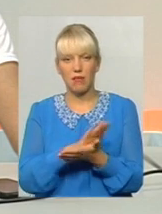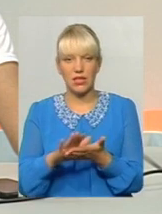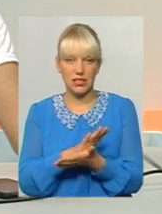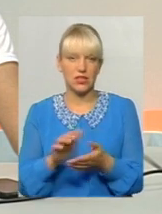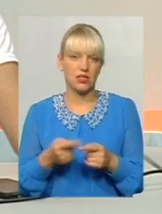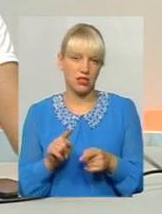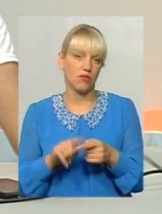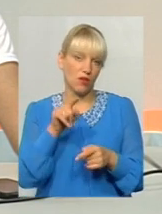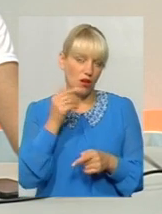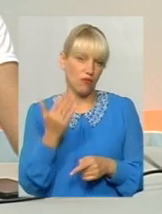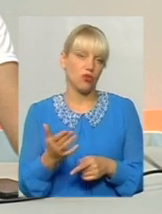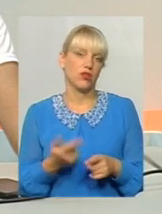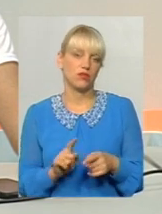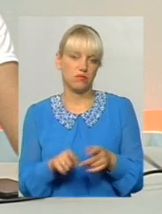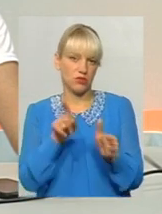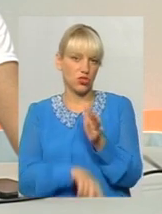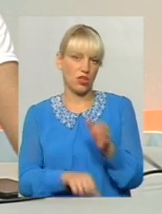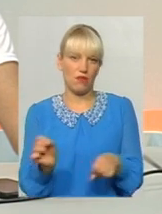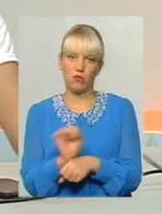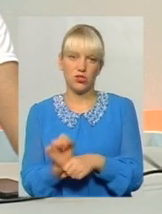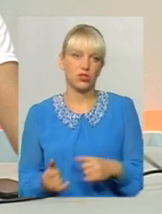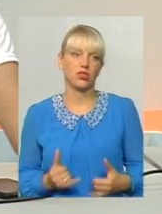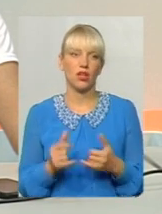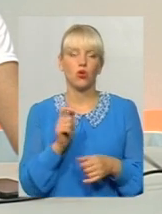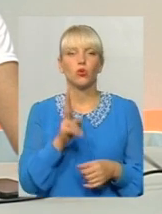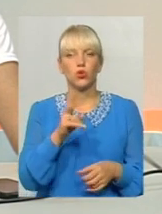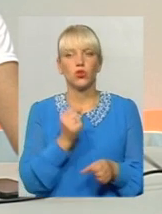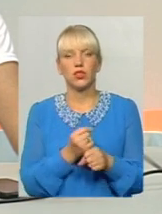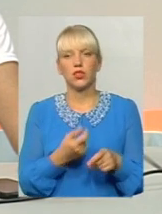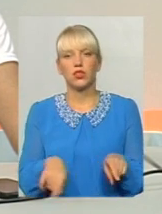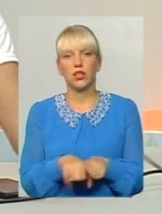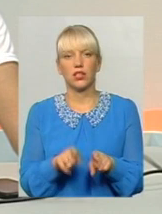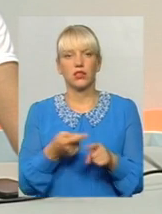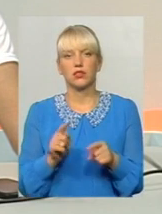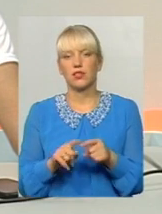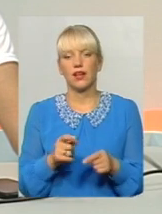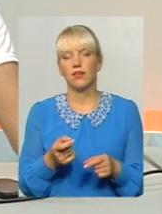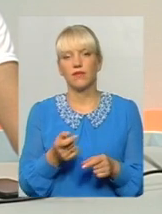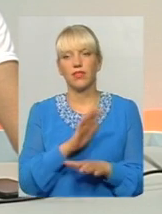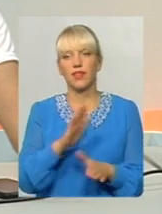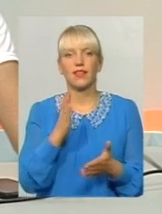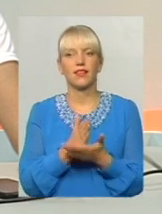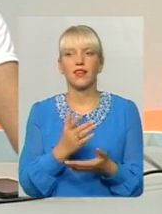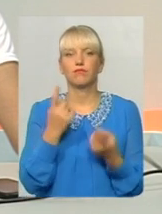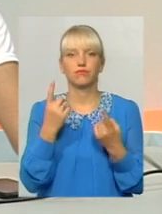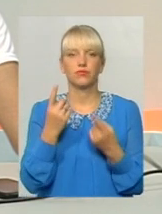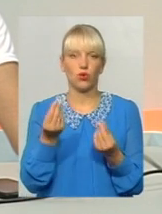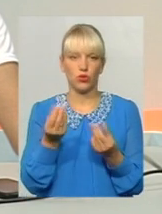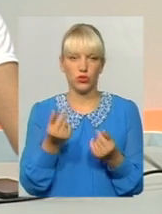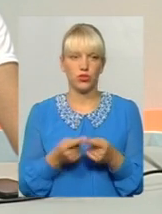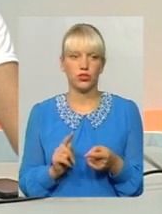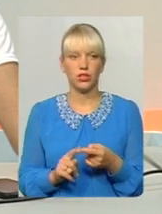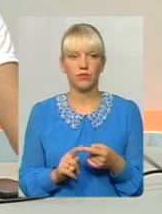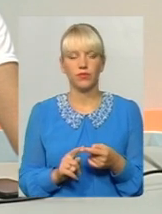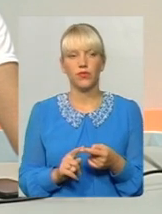автомобілі. Вони є дешеві, і для таких громадян, які вчиняють такі дії, це не суттєві кошти для одного, двох, трьох крадіжок або інших